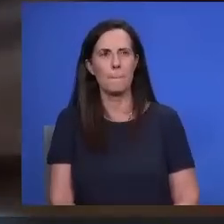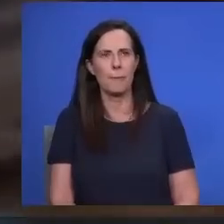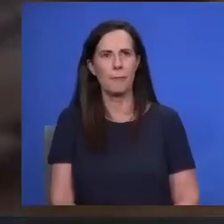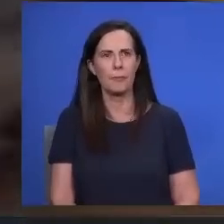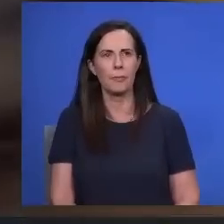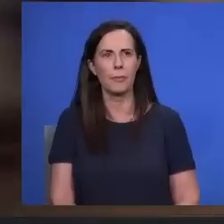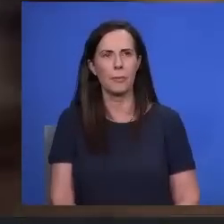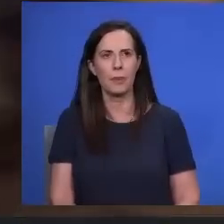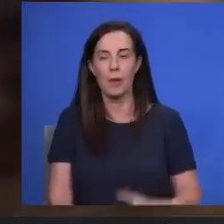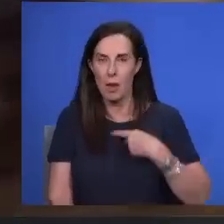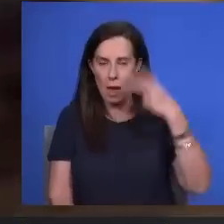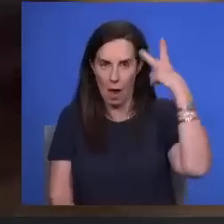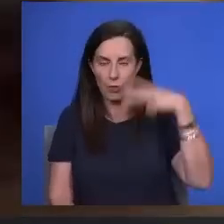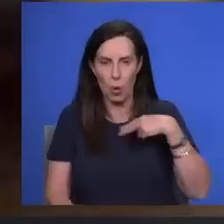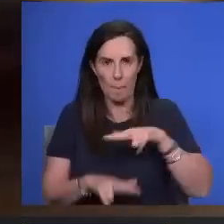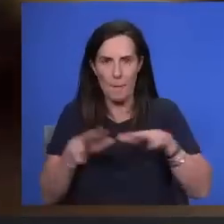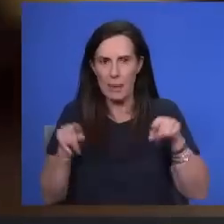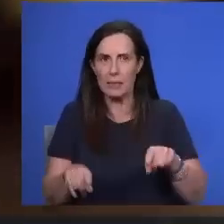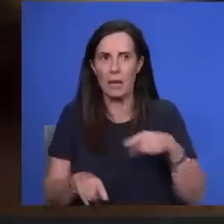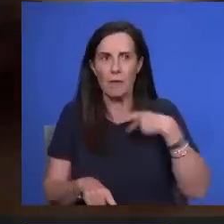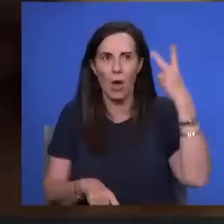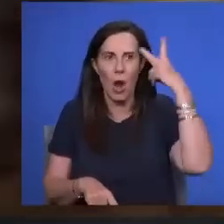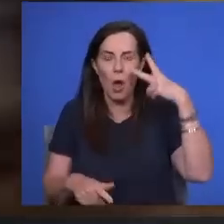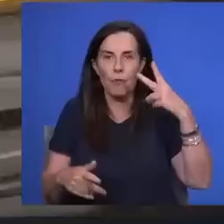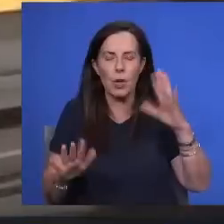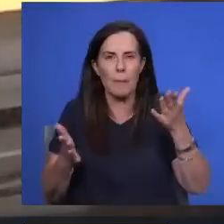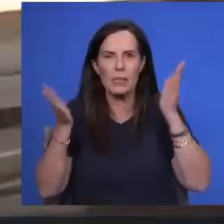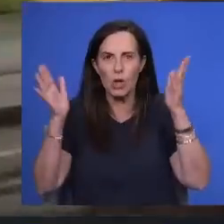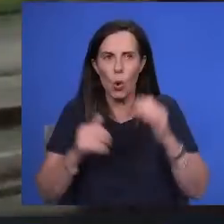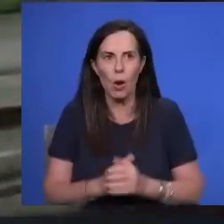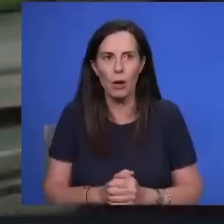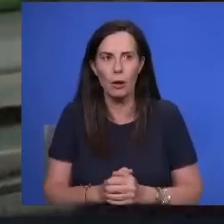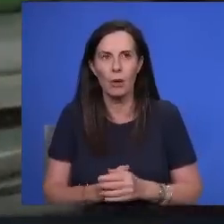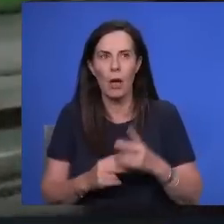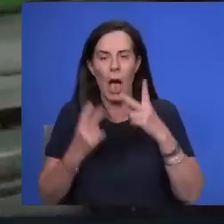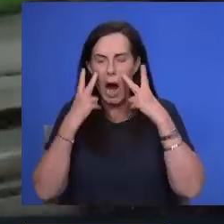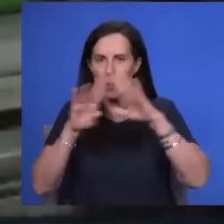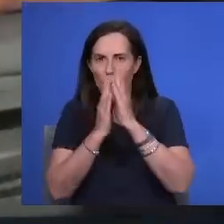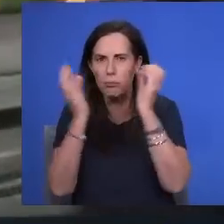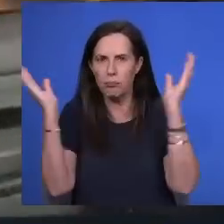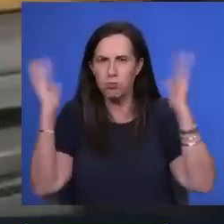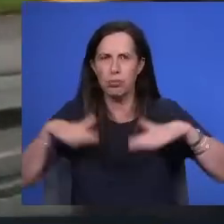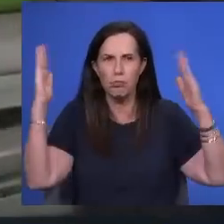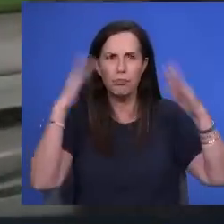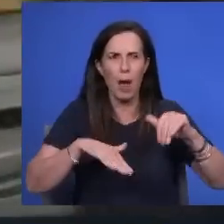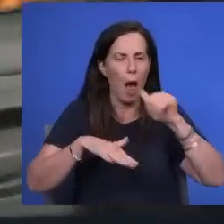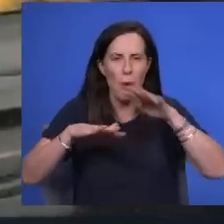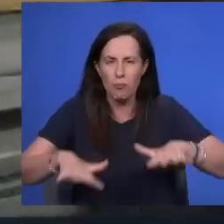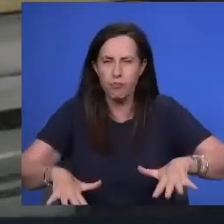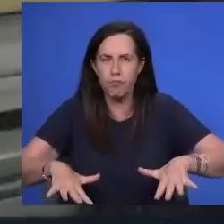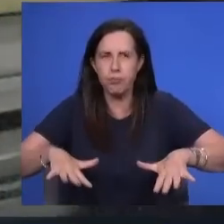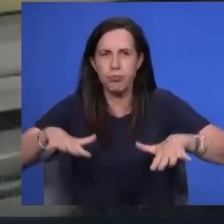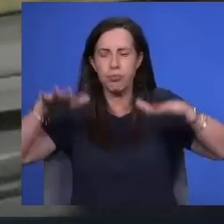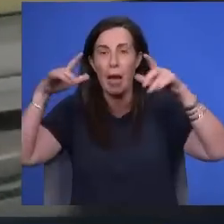הבנו שאנחנו בסוג של אירוע, אבל לא הבנו כמה הוא הולך להיות חמור. ראינו את ההרס, הנהר שם